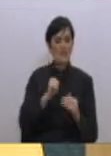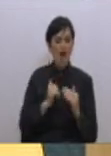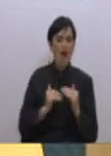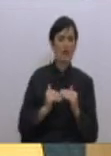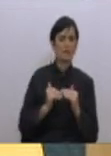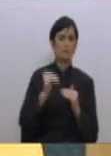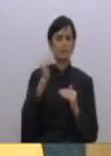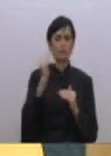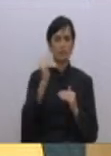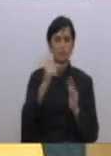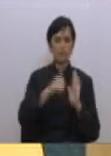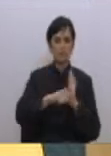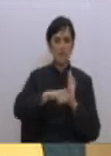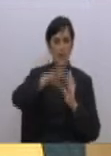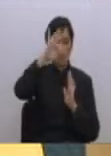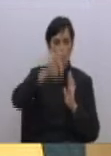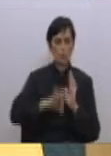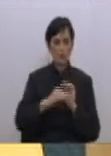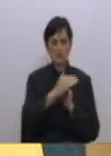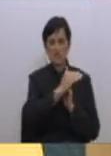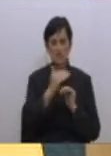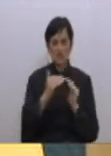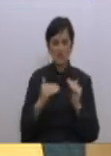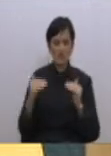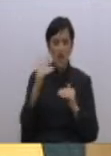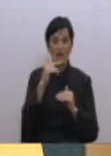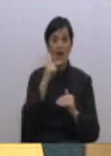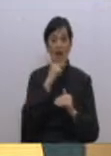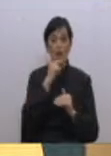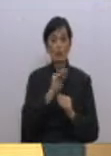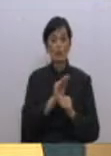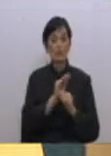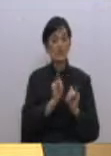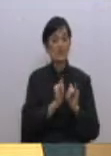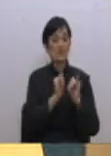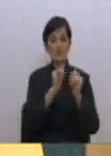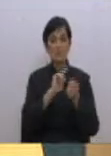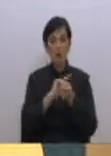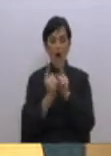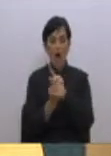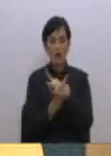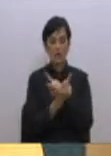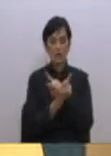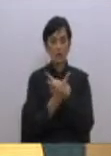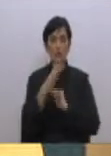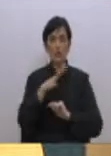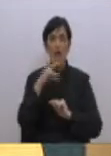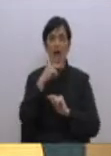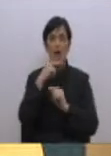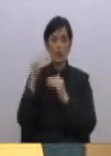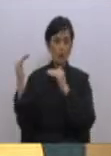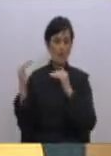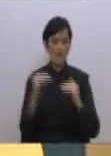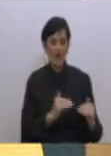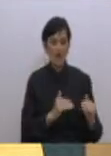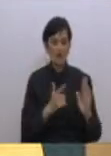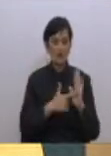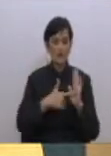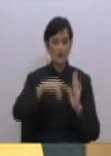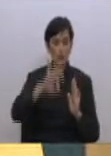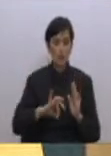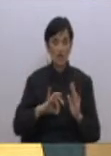თითქმის 60%-იან ზღვარს და ეკონომიკური დისმაგირება ჰქონდა ეკონომიკური ვარდნა თითქმის